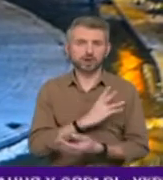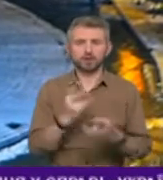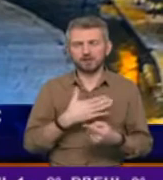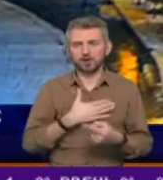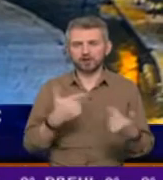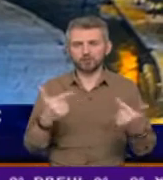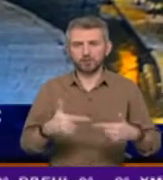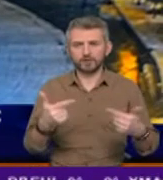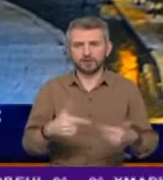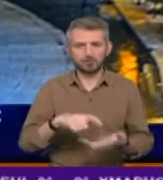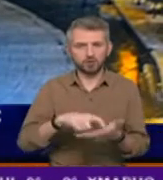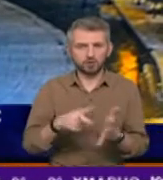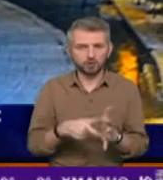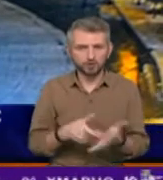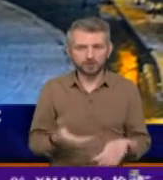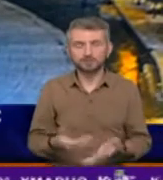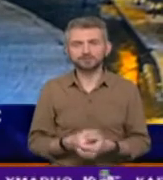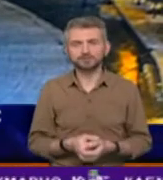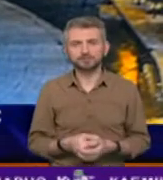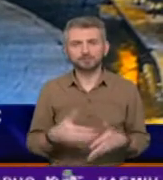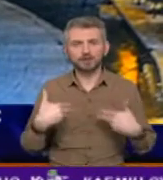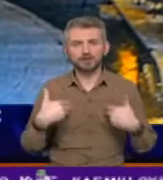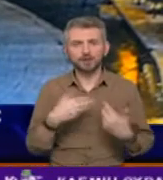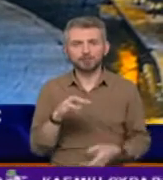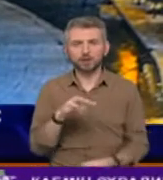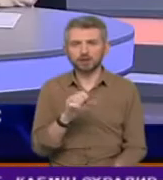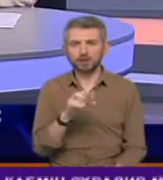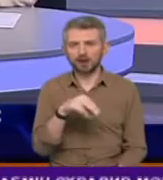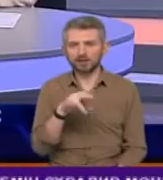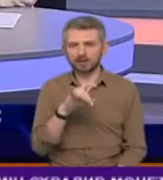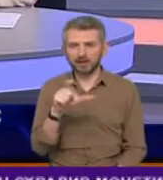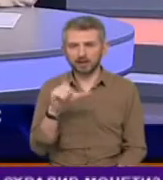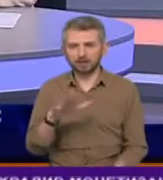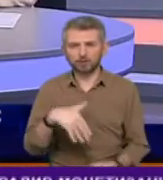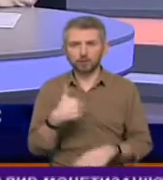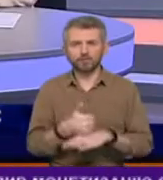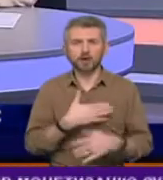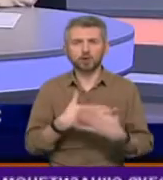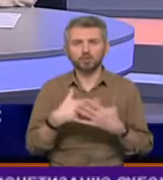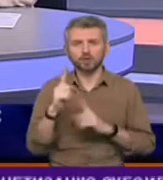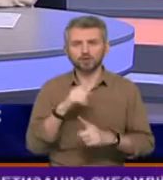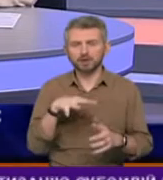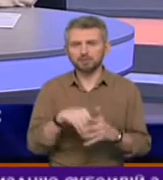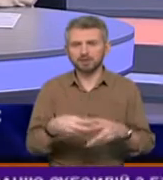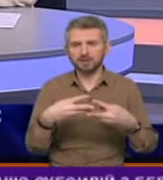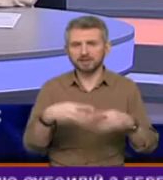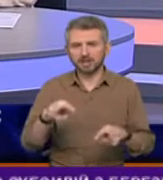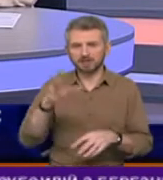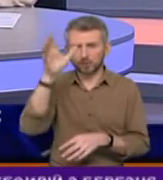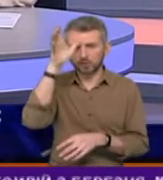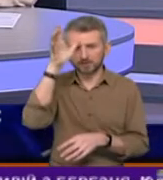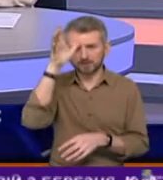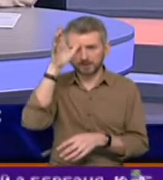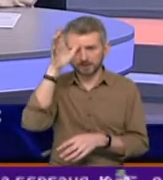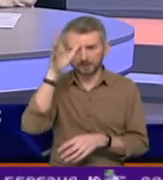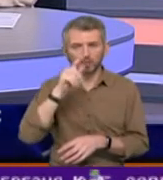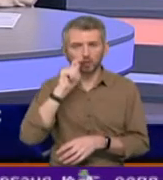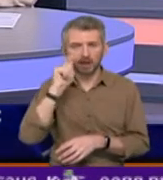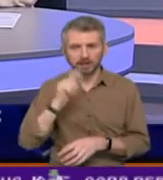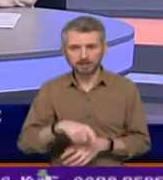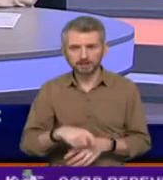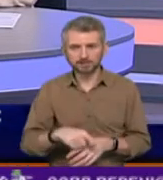І ще раз добрий вечір, пані і панове. Я нагадую, що в прямому ефірі працює телеканал «Київ». Це проект «Київ Лайф». Мене звуть Василь Клинчук. І я дякую кожному з вас,